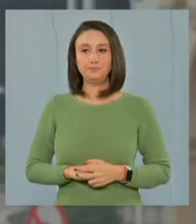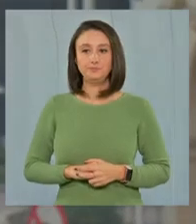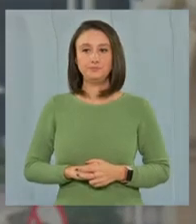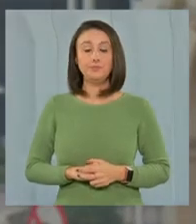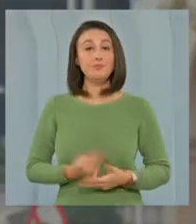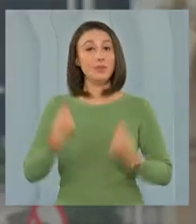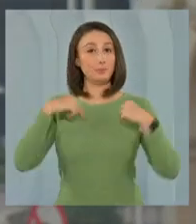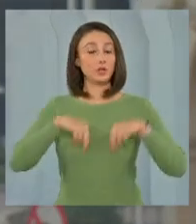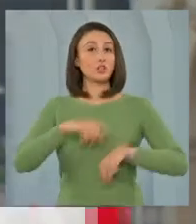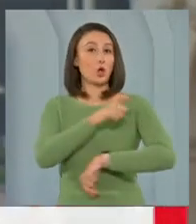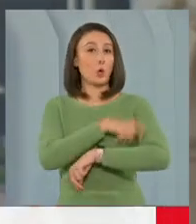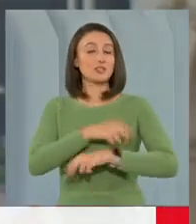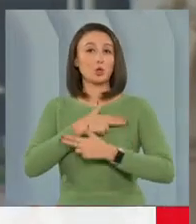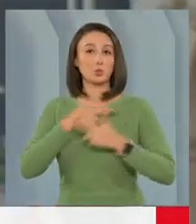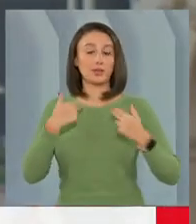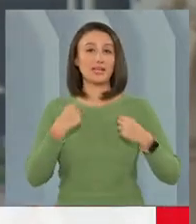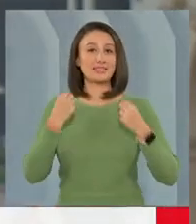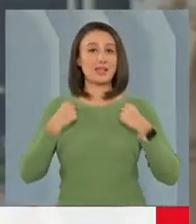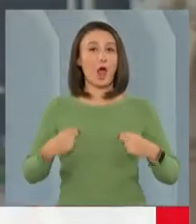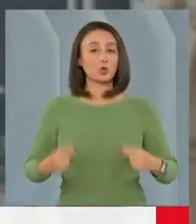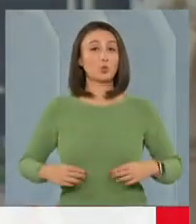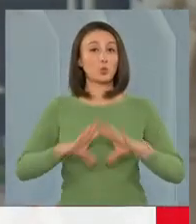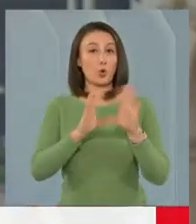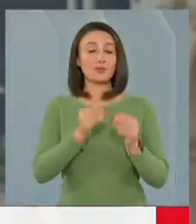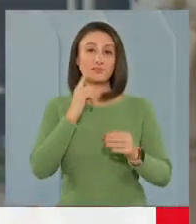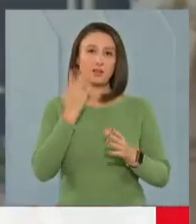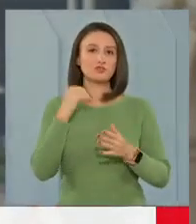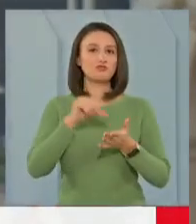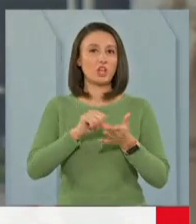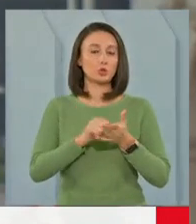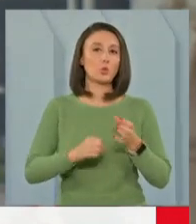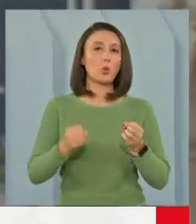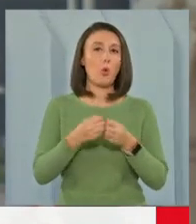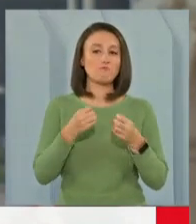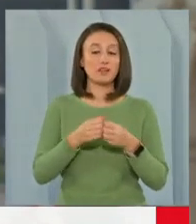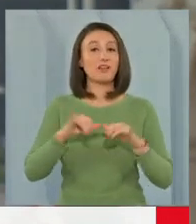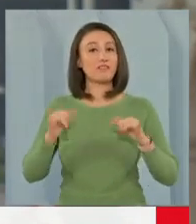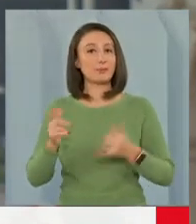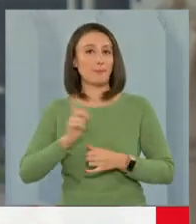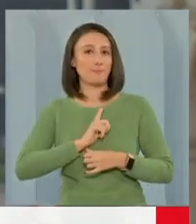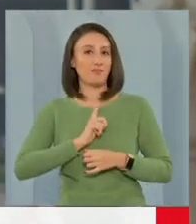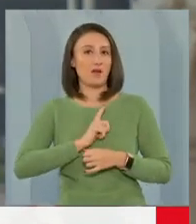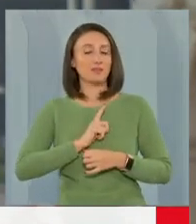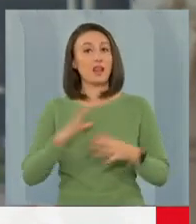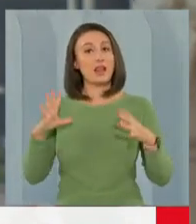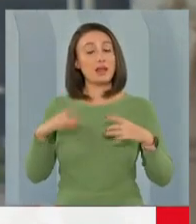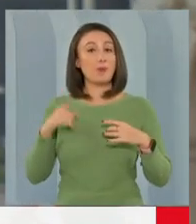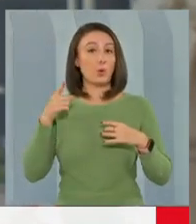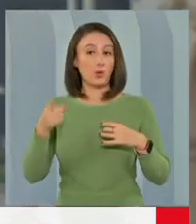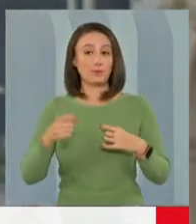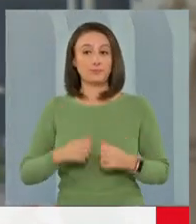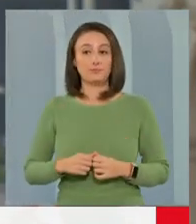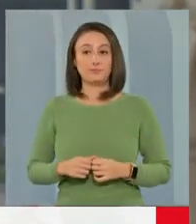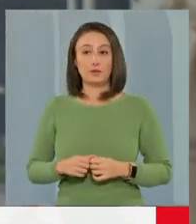președintele comisiei juridice din Senatul României s a aflat în centrul unui conflict la un eveniment privat liberalul Cristian